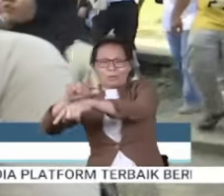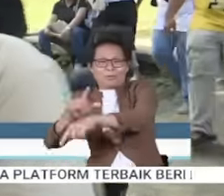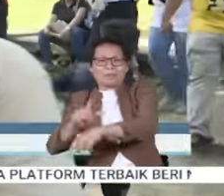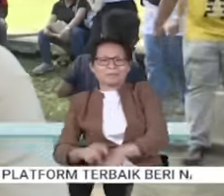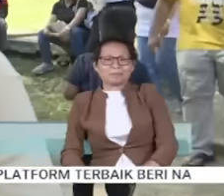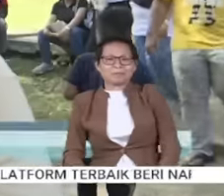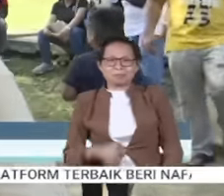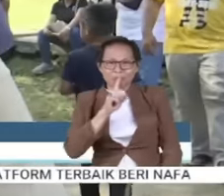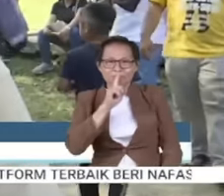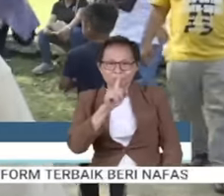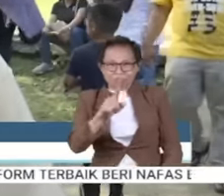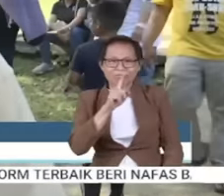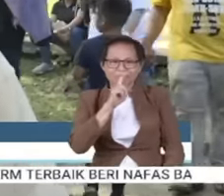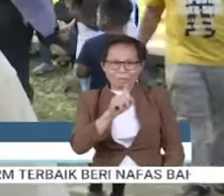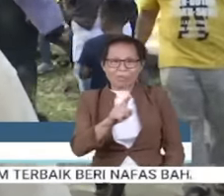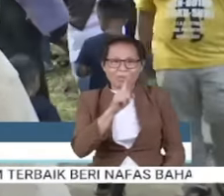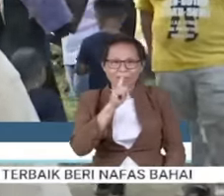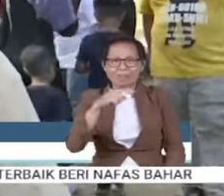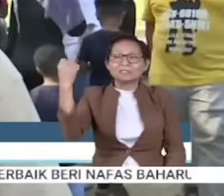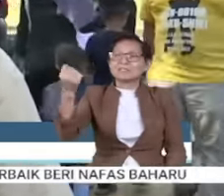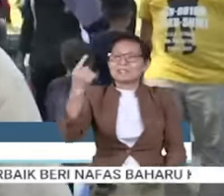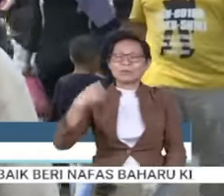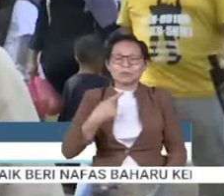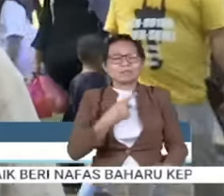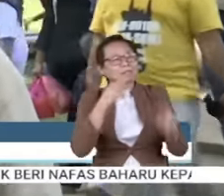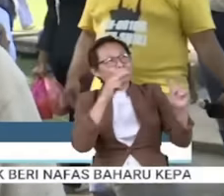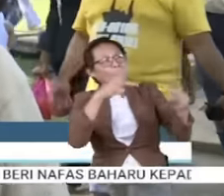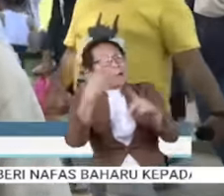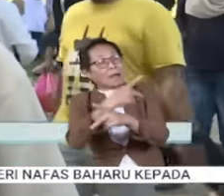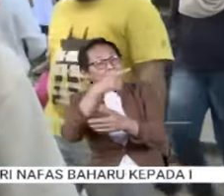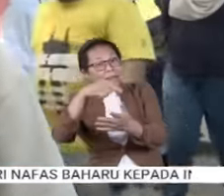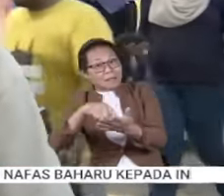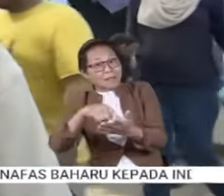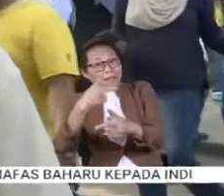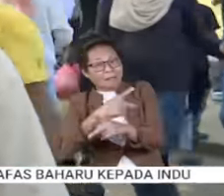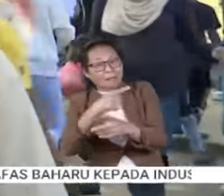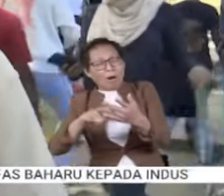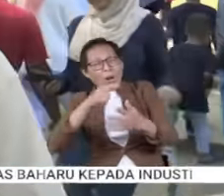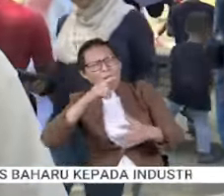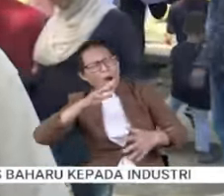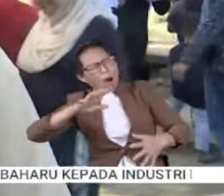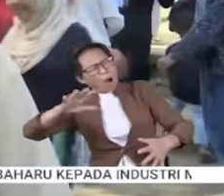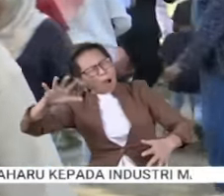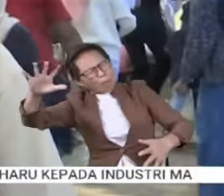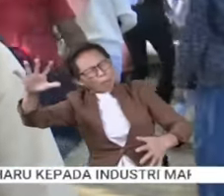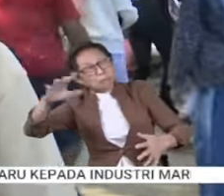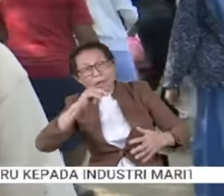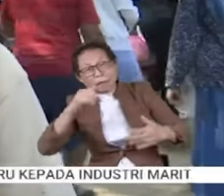memang selalu kita terima Tapi kali ini Pasar Lama